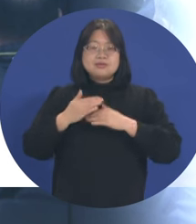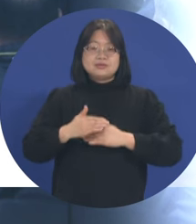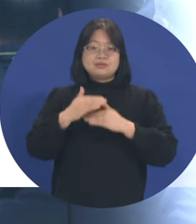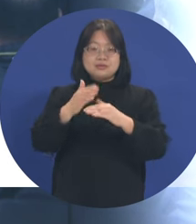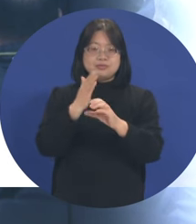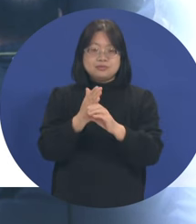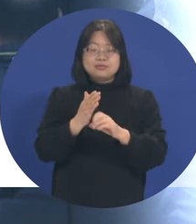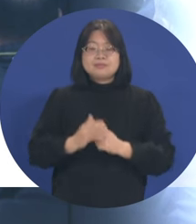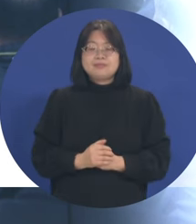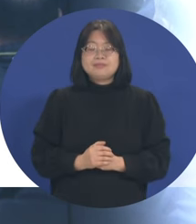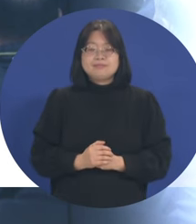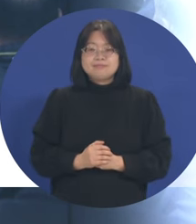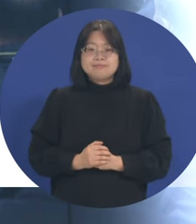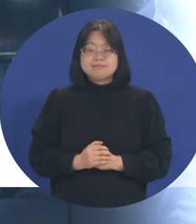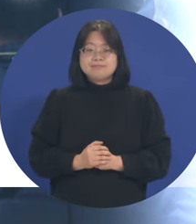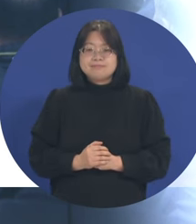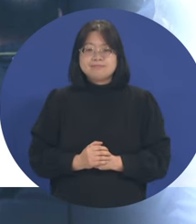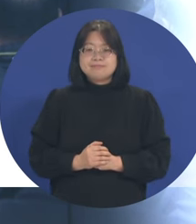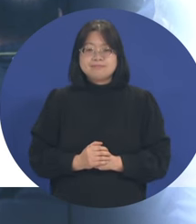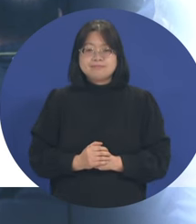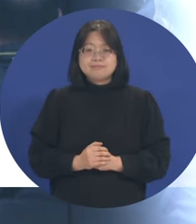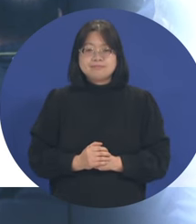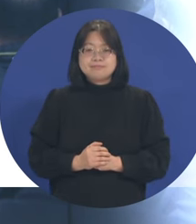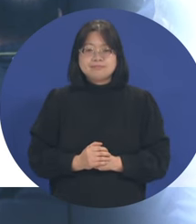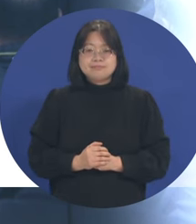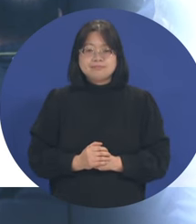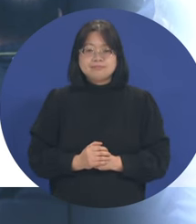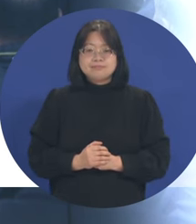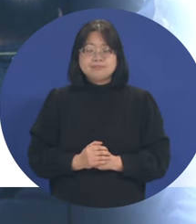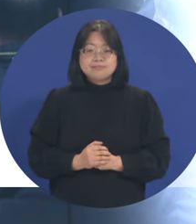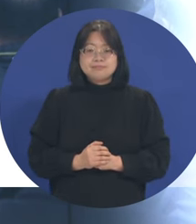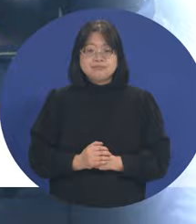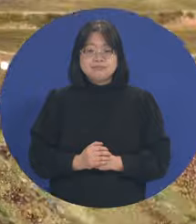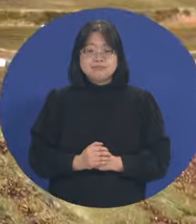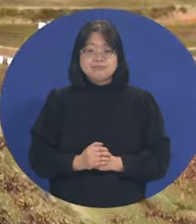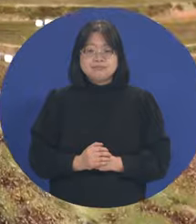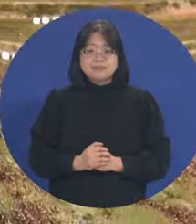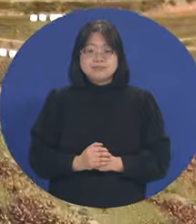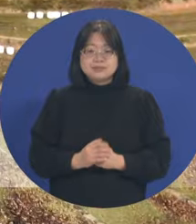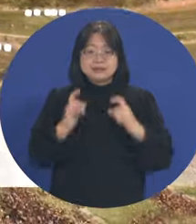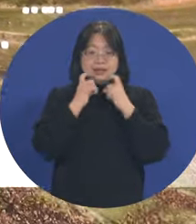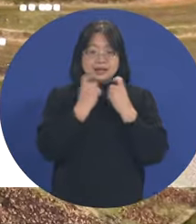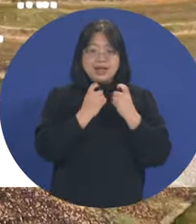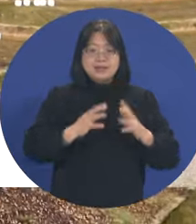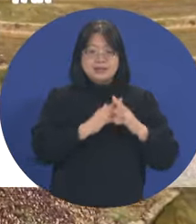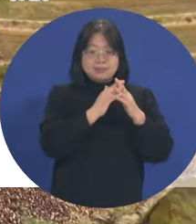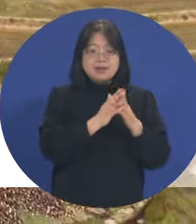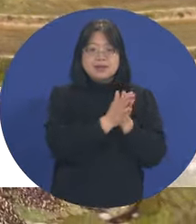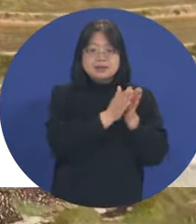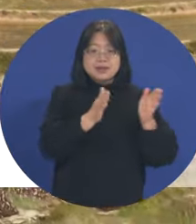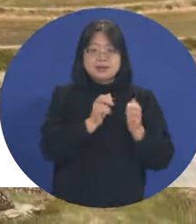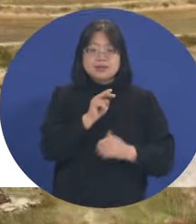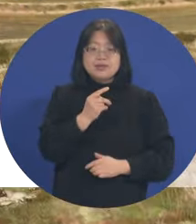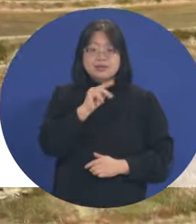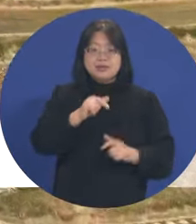공공주도개발방식을추진하기로결정했습니다.우리는 현장에서세부사항을다뤘습니다.